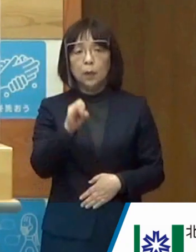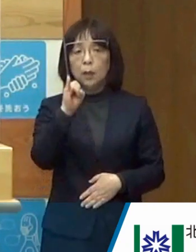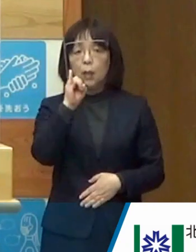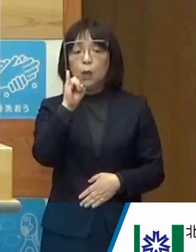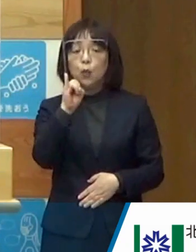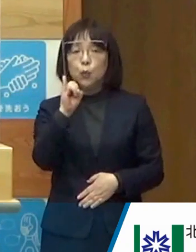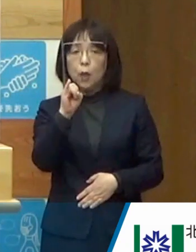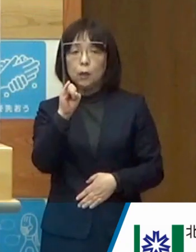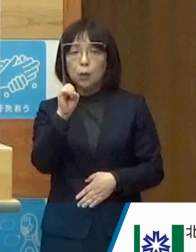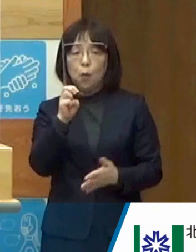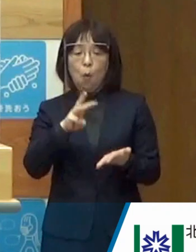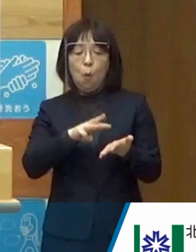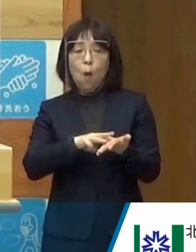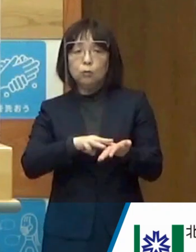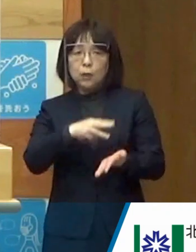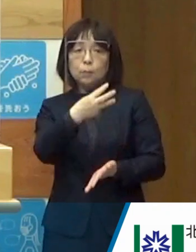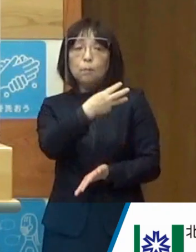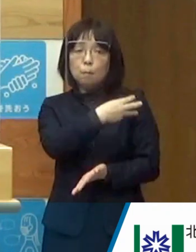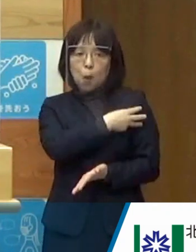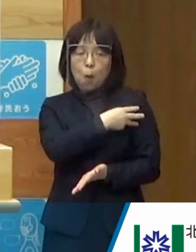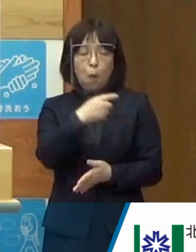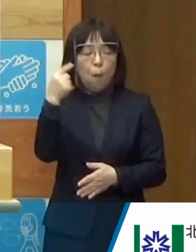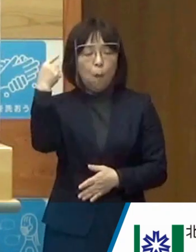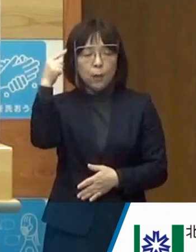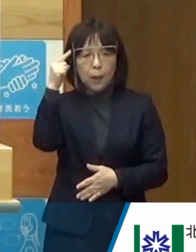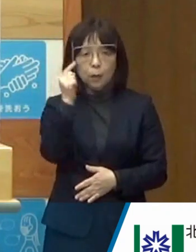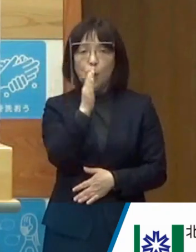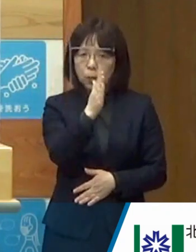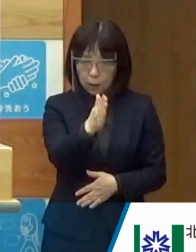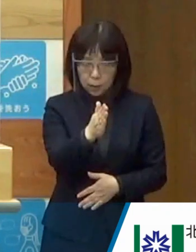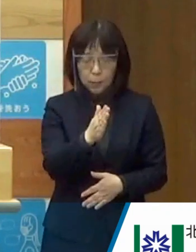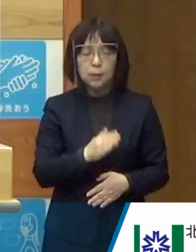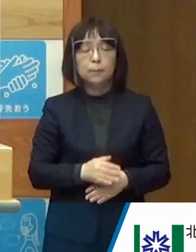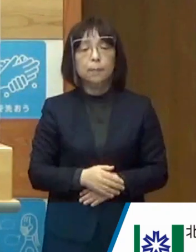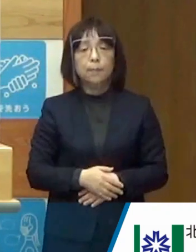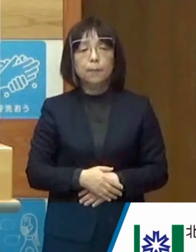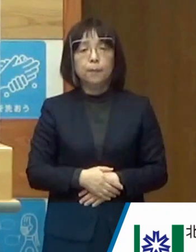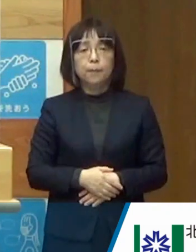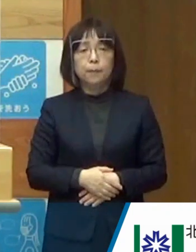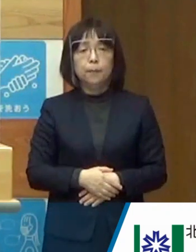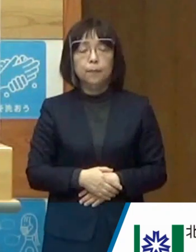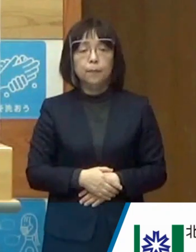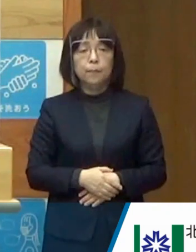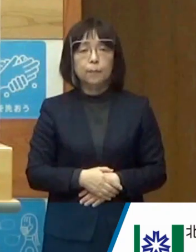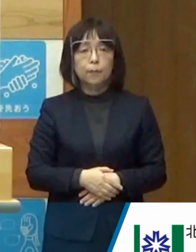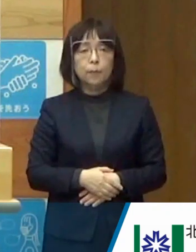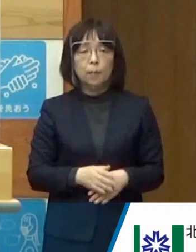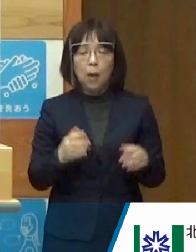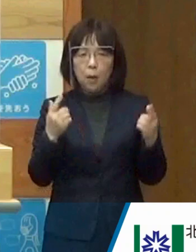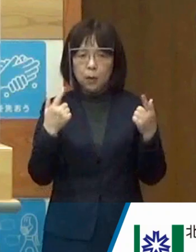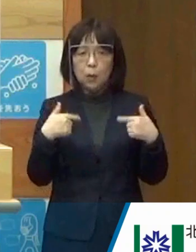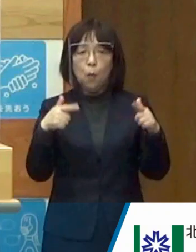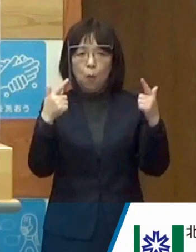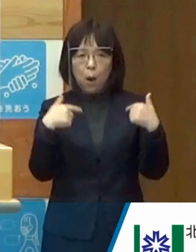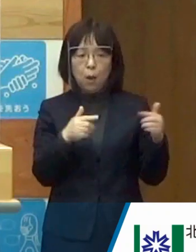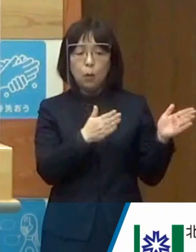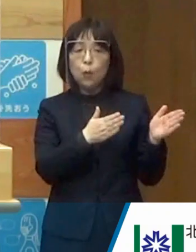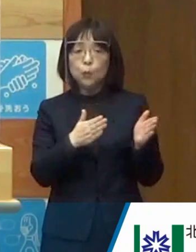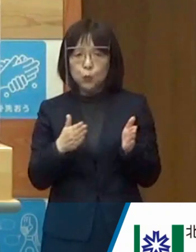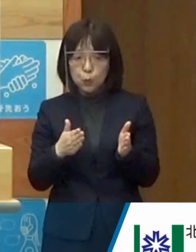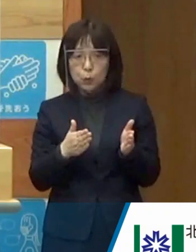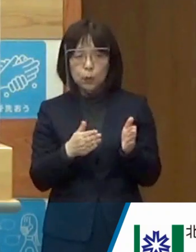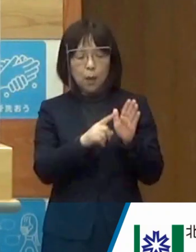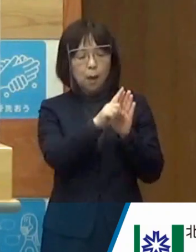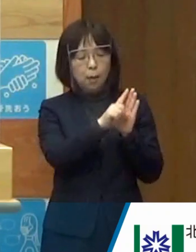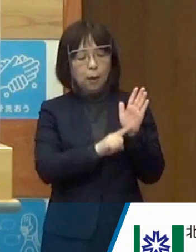のワクチンの接種につきましてもご検討の方をお願いをいたします。そして日頃からの備えとして解